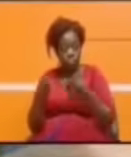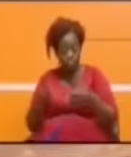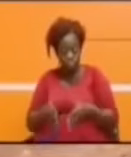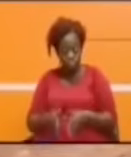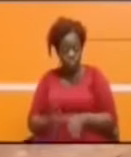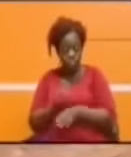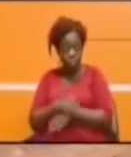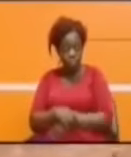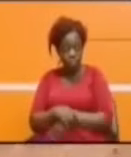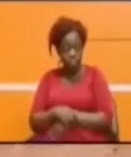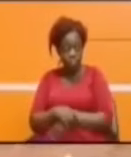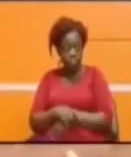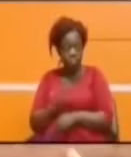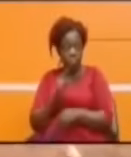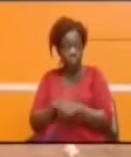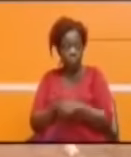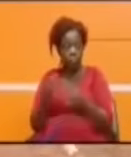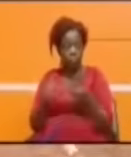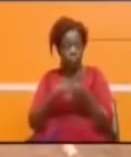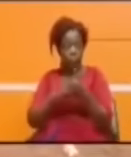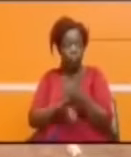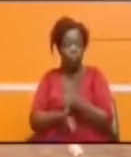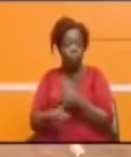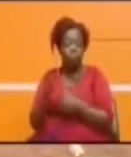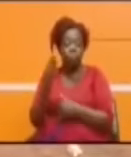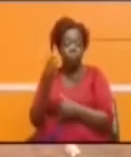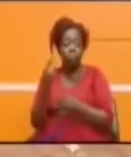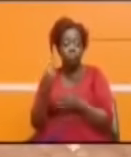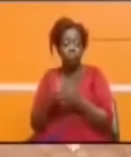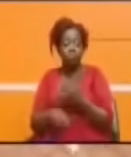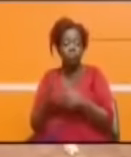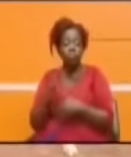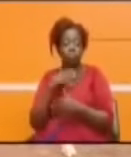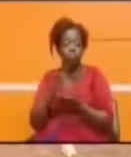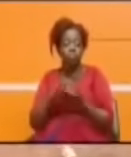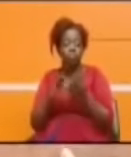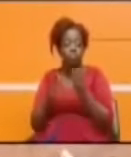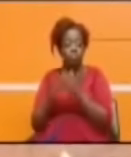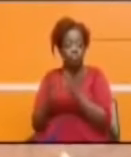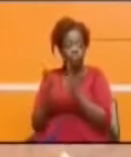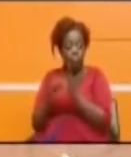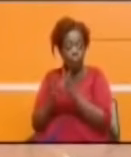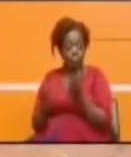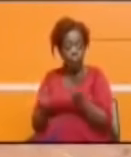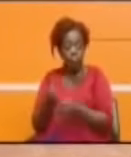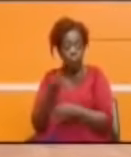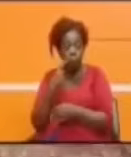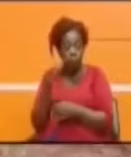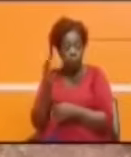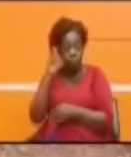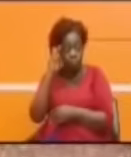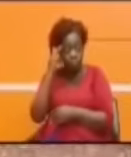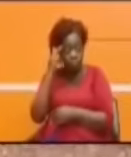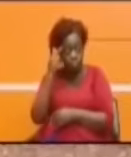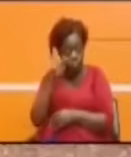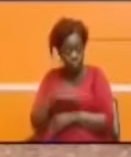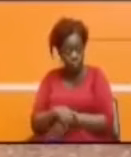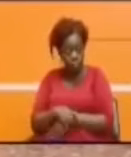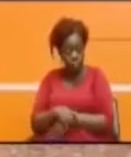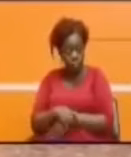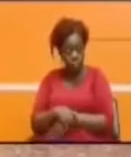n'okuzaalisibwa. Omuseera kino asoma siniya yakuna ng'ategeeza nga bweyagala okufuuka omusawo abajjanjaba bakozesa b'emitwe.